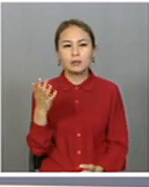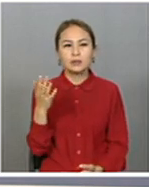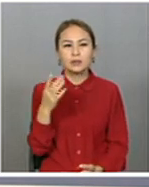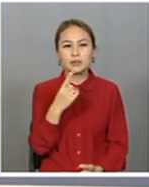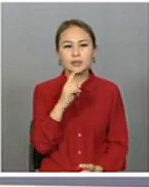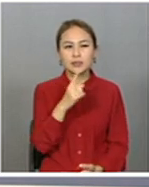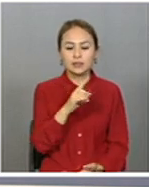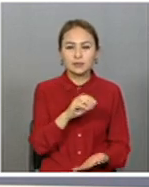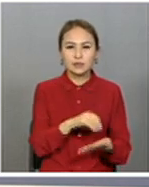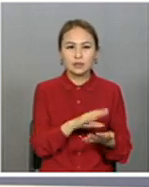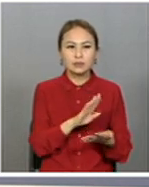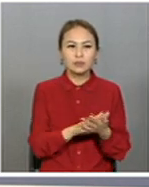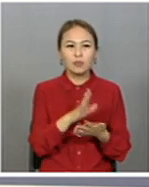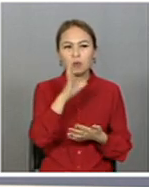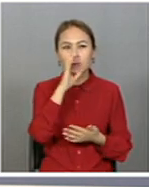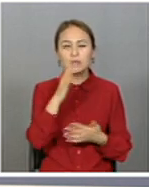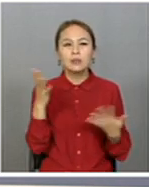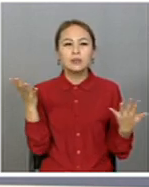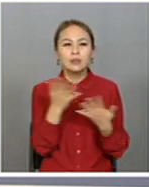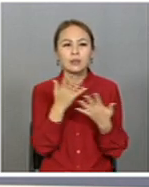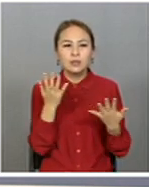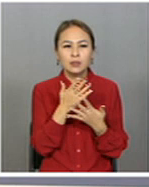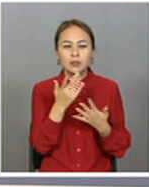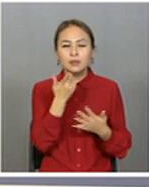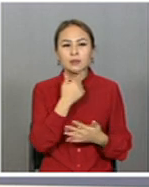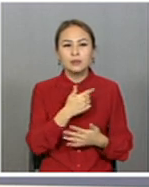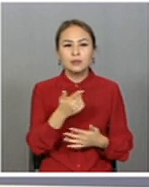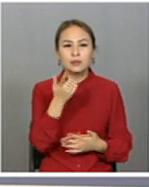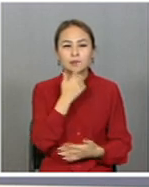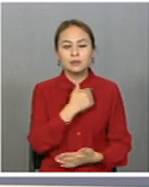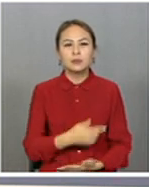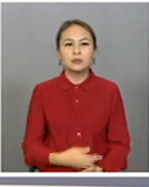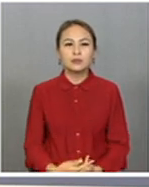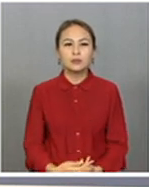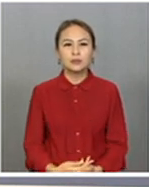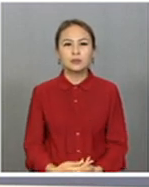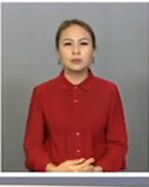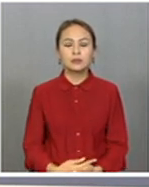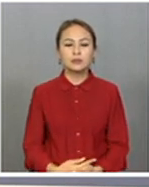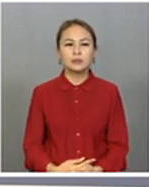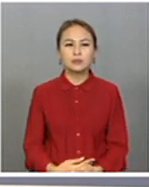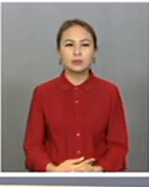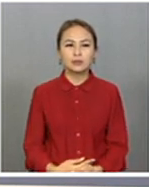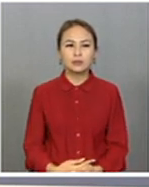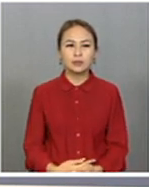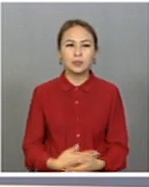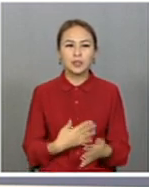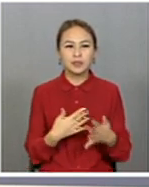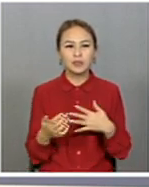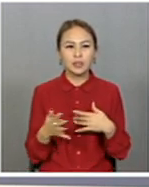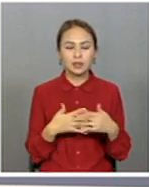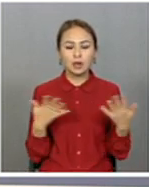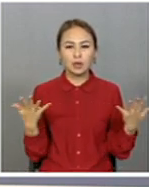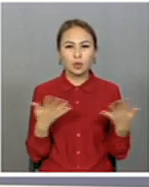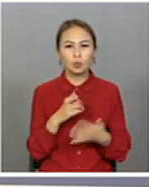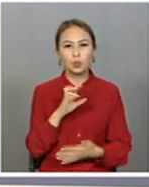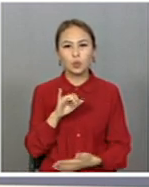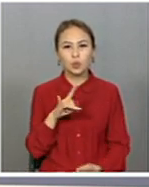единственное число. Волки какие? Красные, множественное число. Медведь